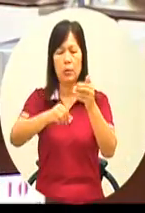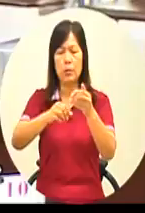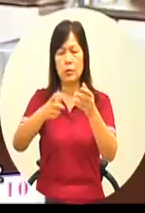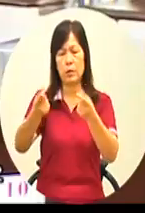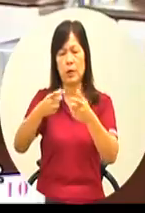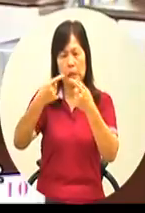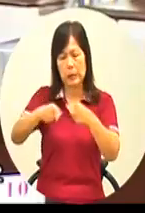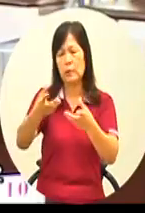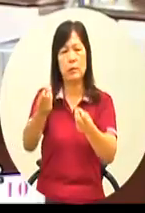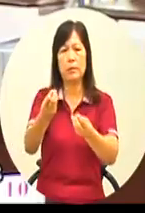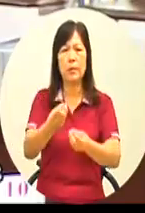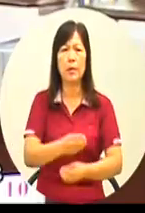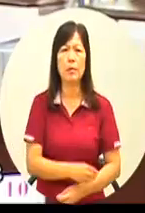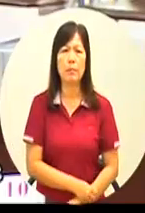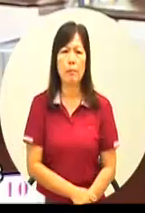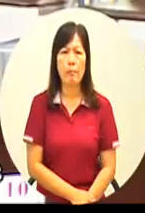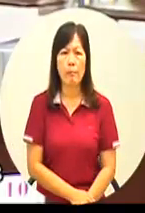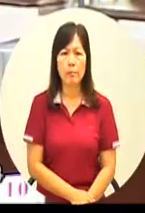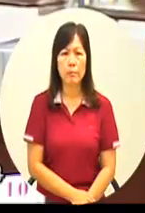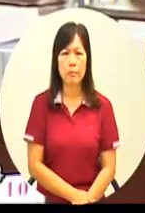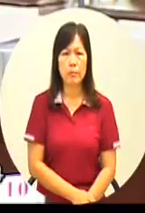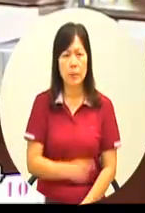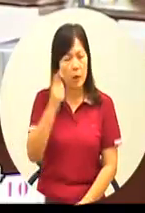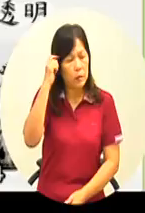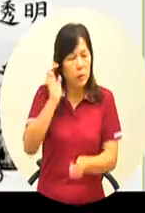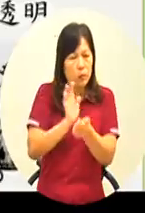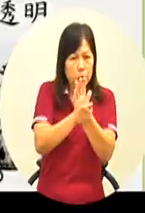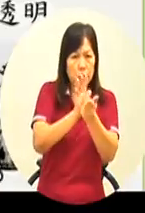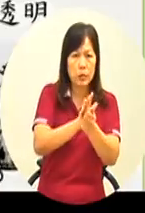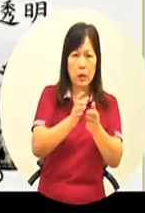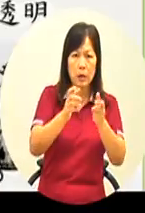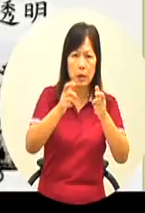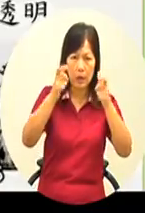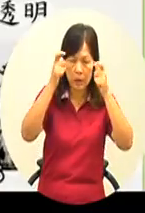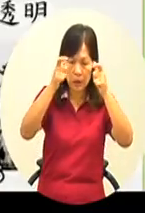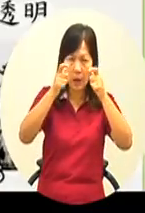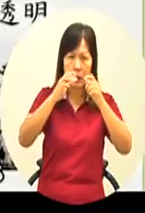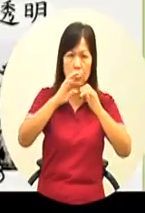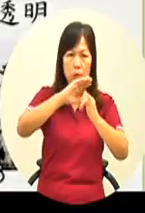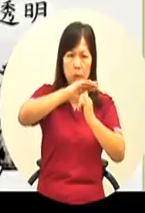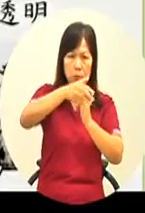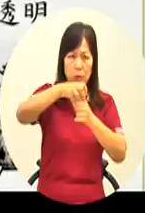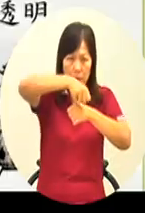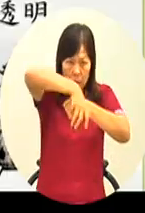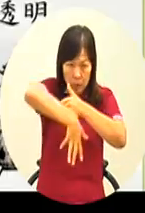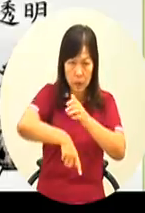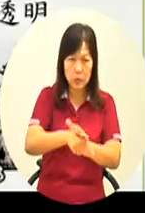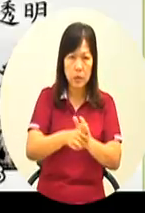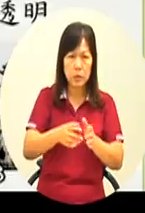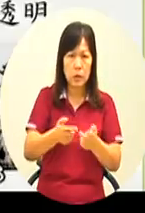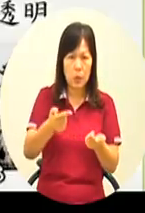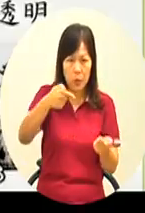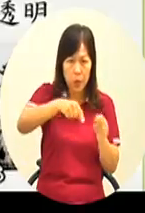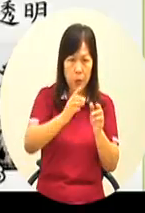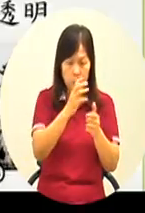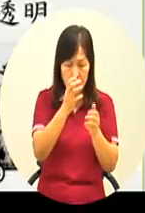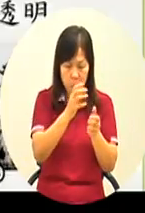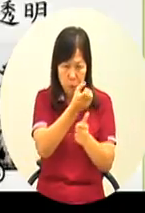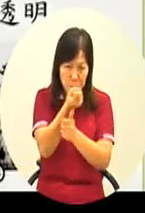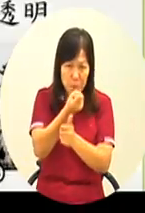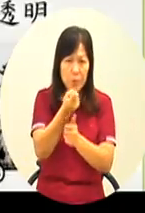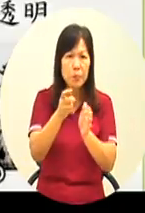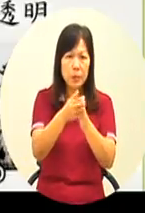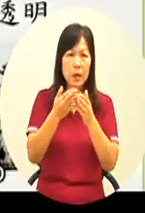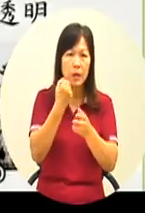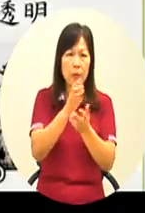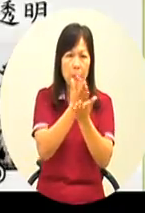起来嘛。哦，请殡管处促进健全大高雄墓葬系统啊，确实整合管控，分别